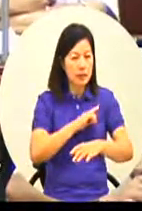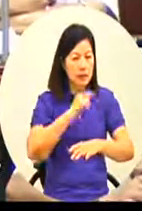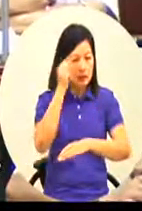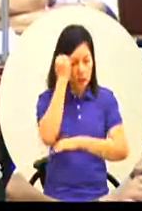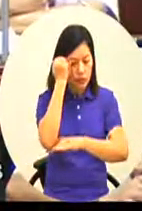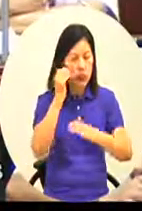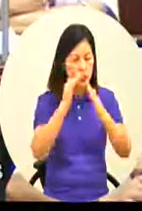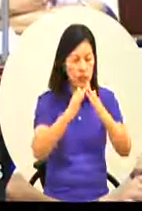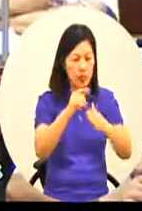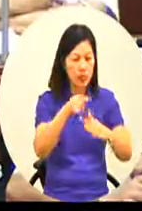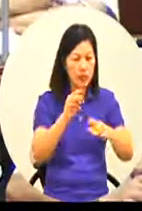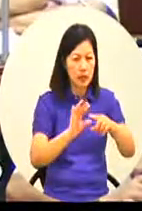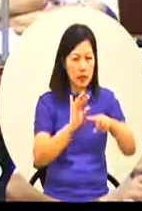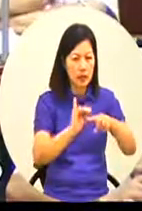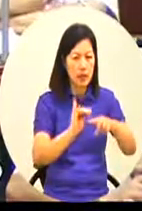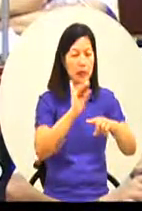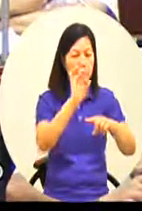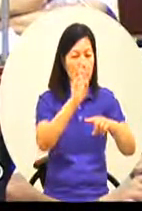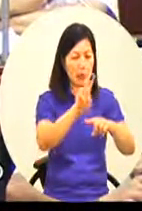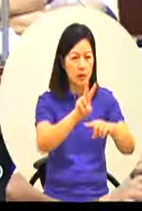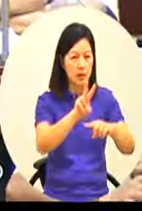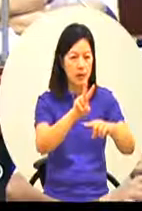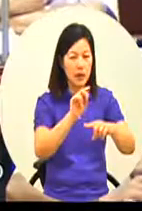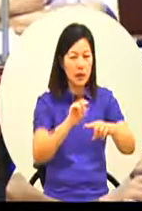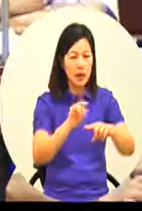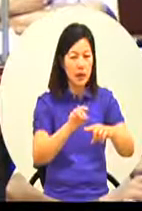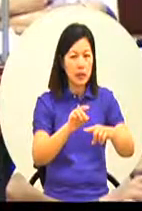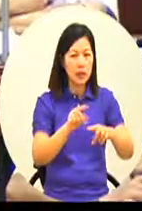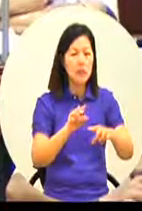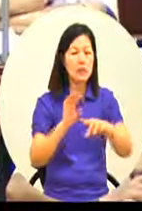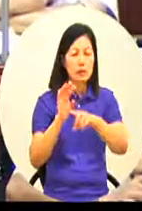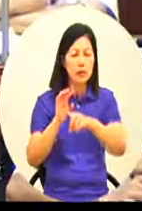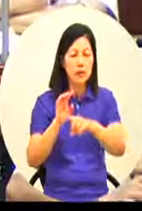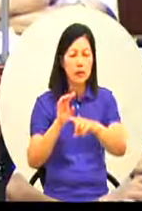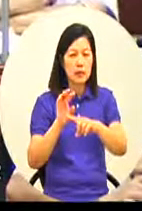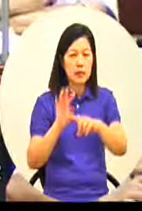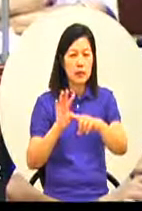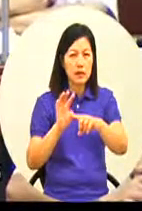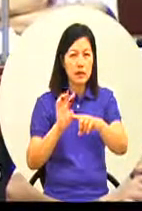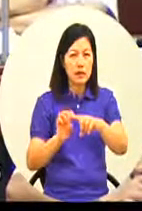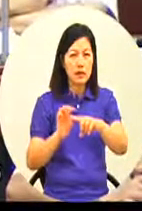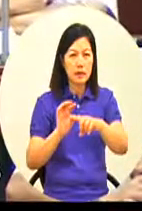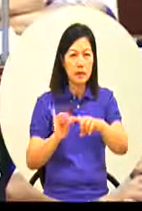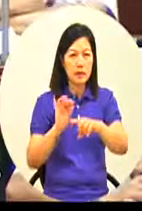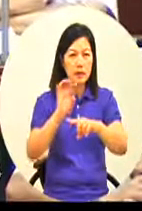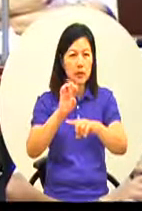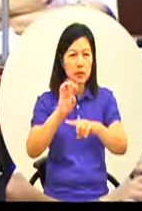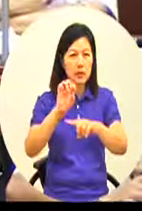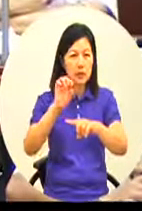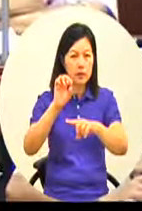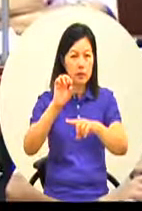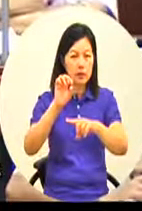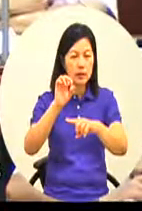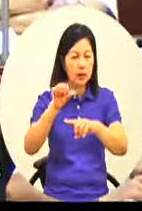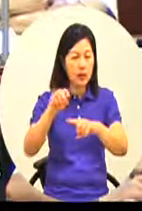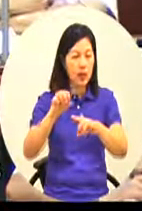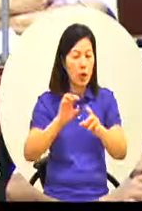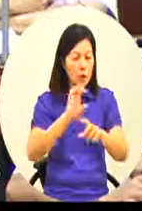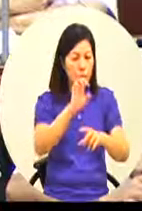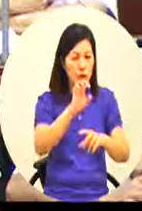千分之一的税率的，是占。48.5%的这个额度，就是讲90万户内底